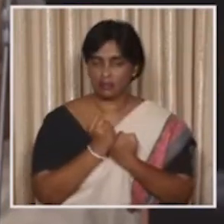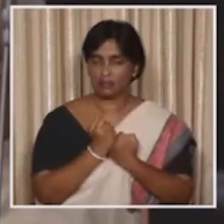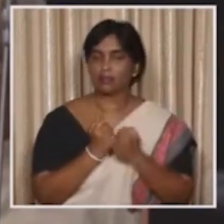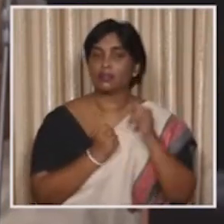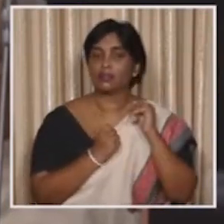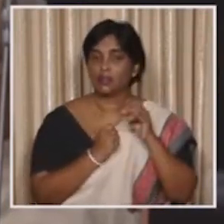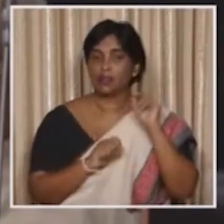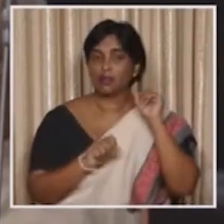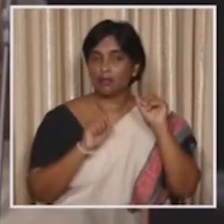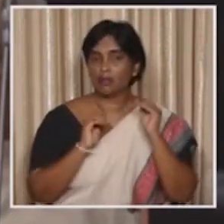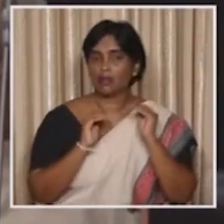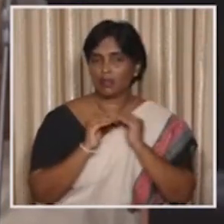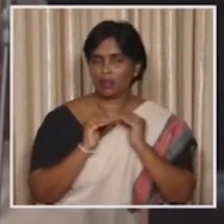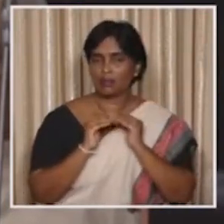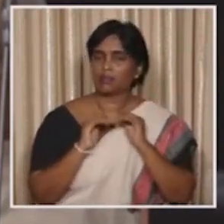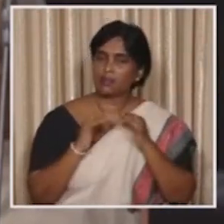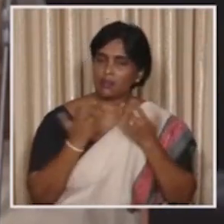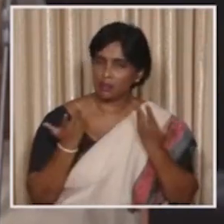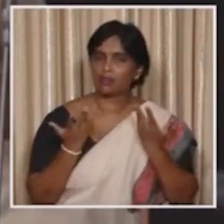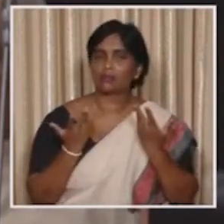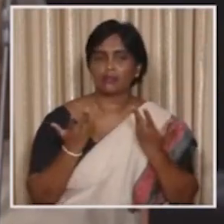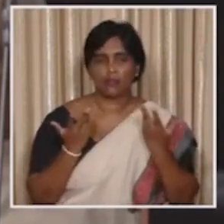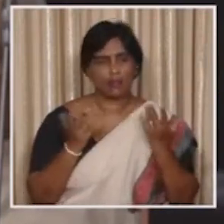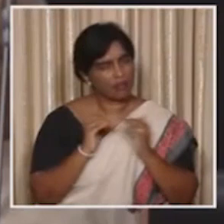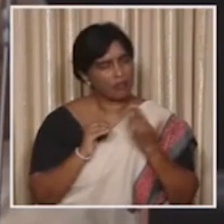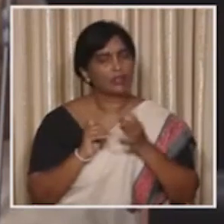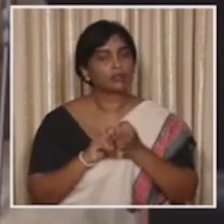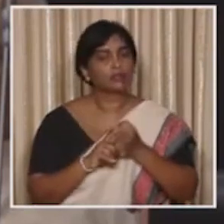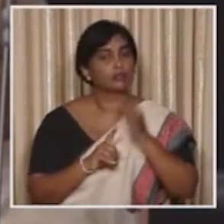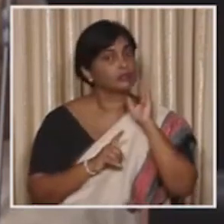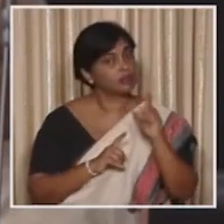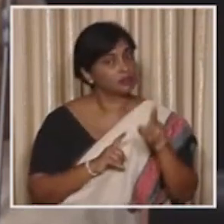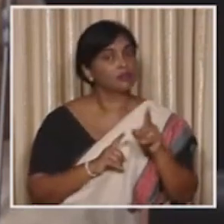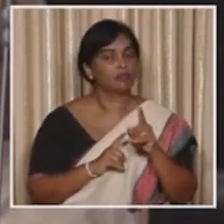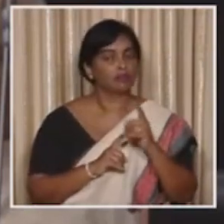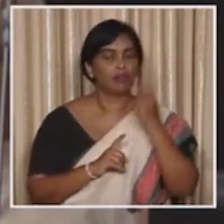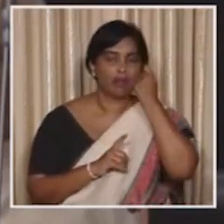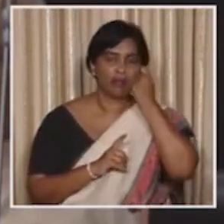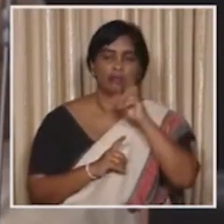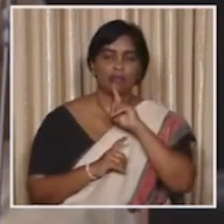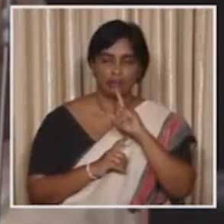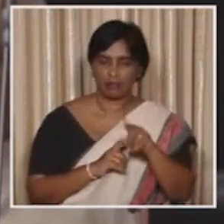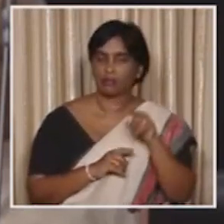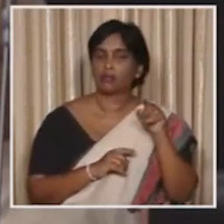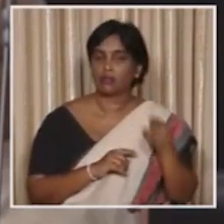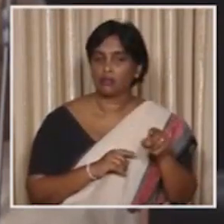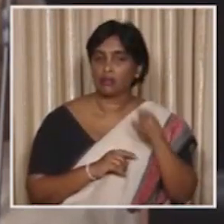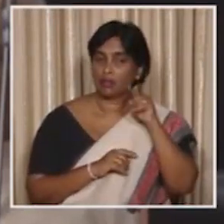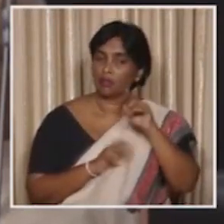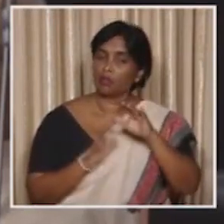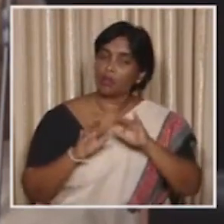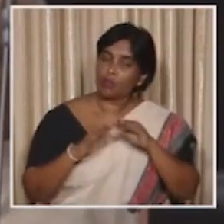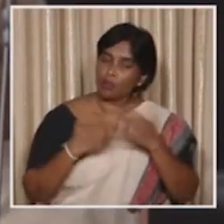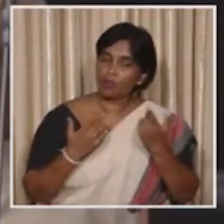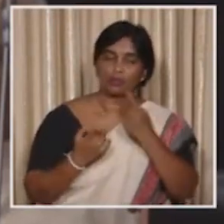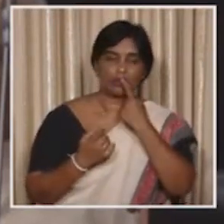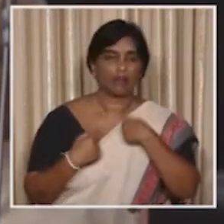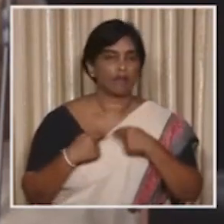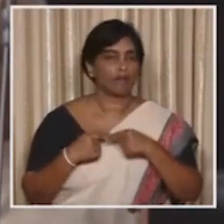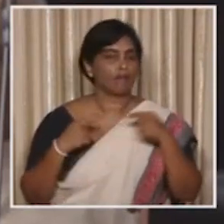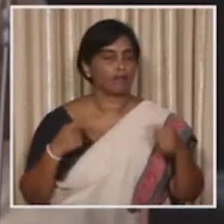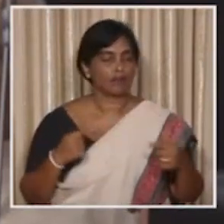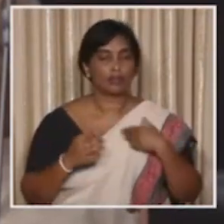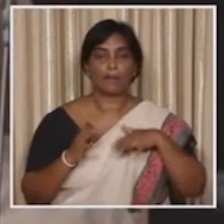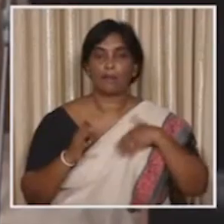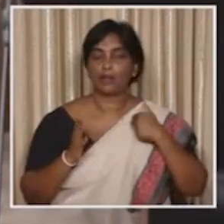විට නම් සුදුසුද නැද්ද කියන්න. නැත්තම් නම් ජනාධිපතිතුමාට යෝජනා කරන්න. ඒ නිසා ඔබ කරන ඕනෑම එකකට විරුද්ධව